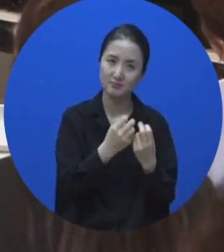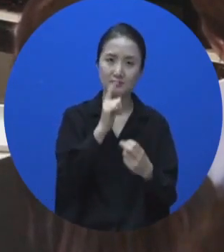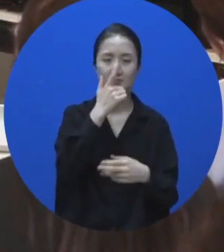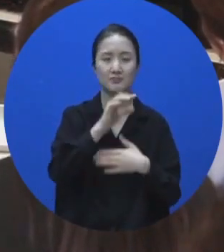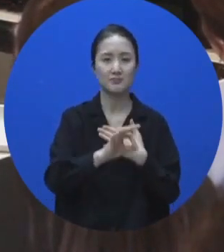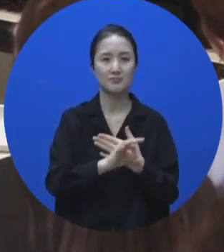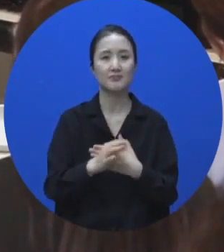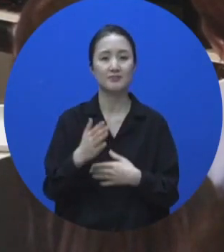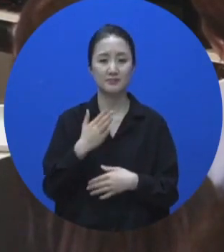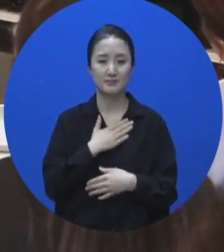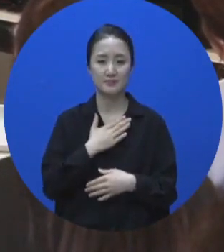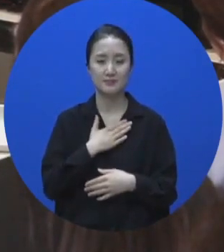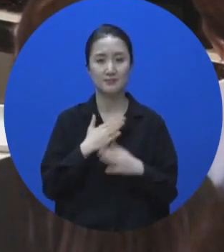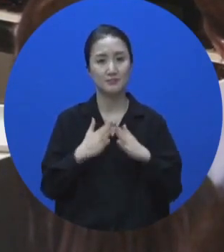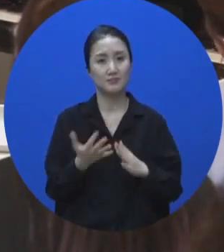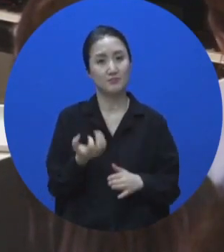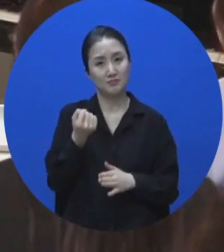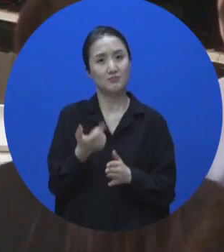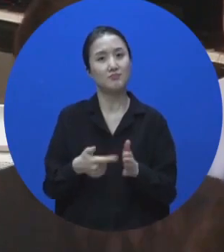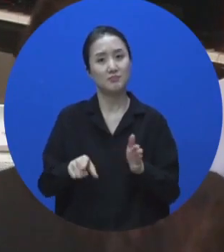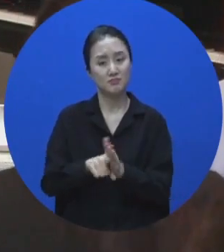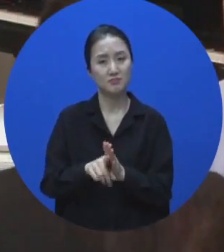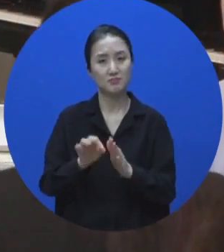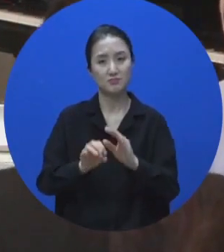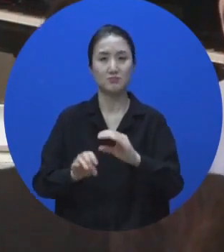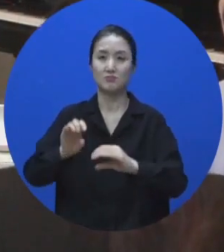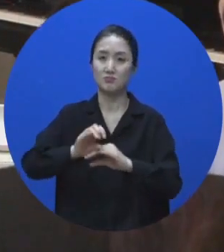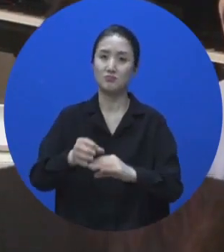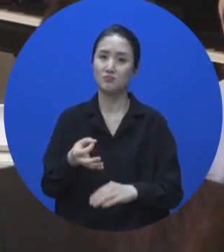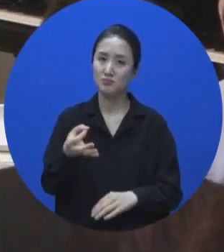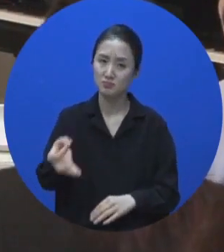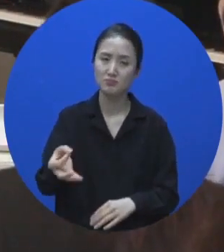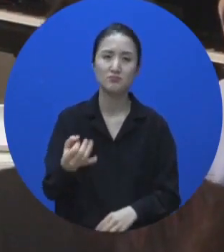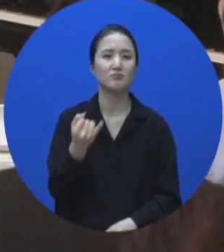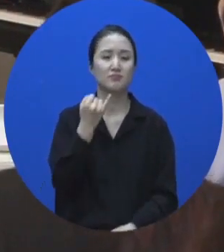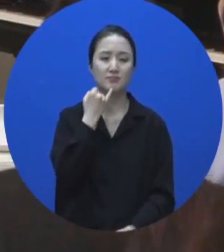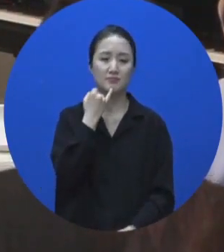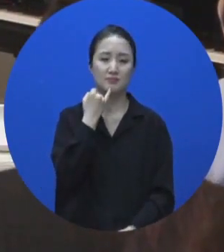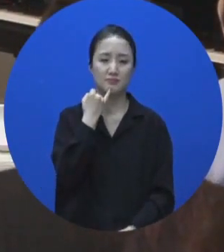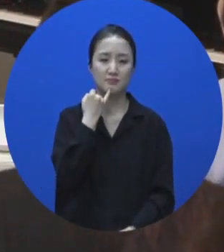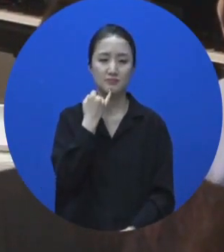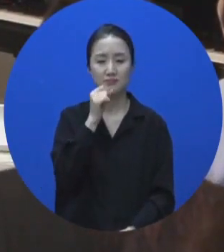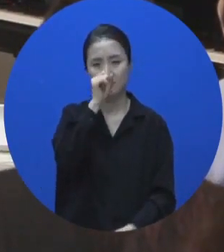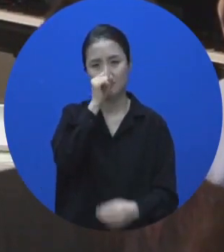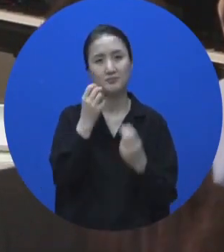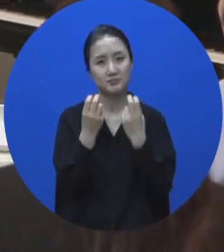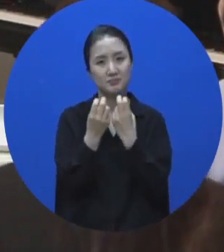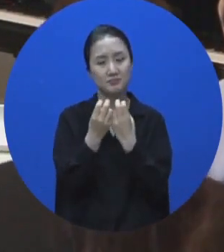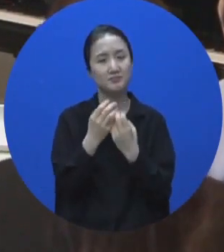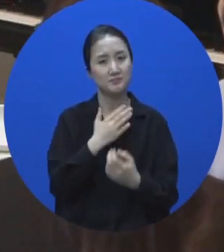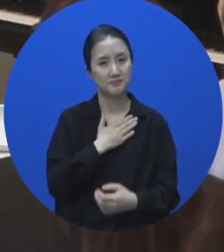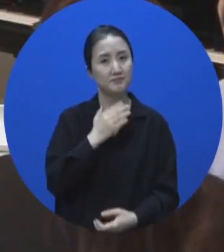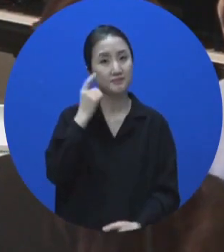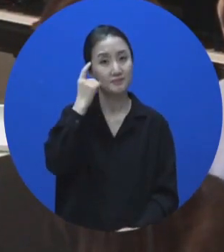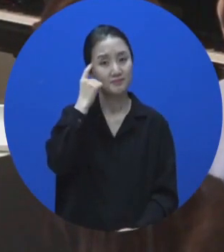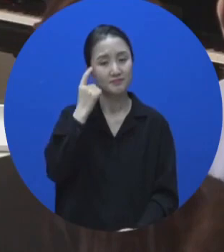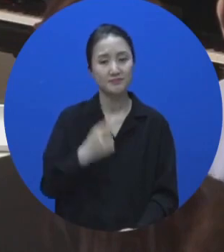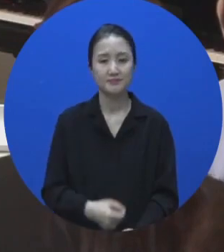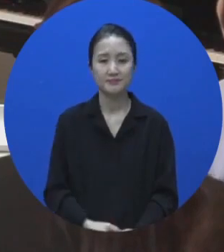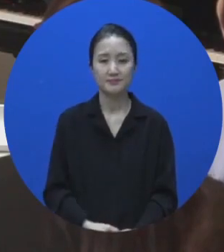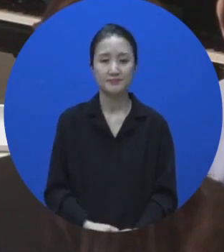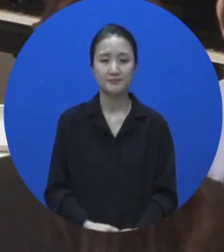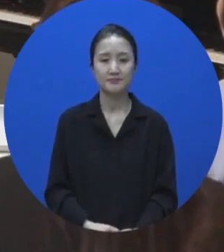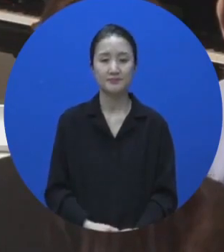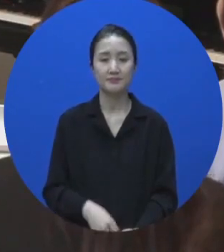그게 안된다면 내지 마라 를 내서 거주에 안정을 찾는 다면 그 방법 또한 여러분에게 내 집마다 나는 좋은